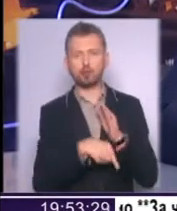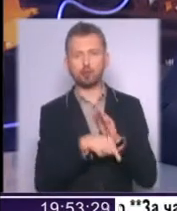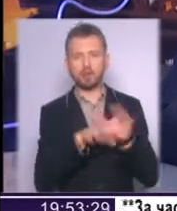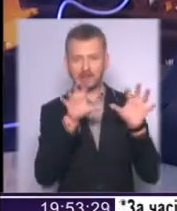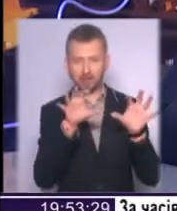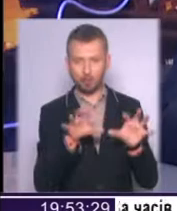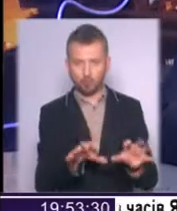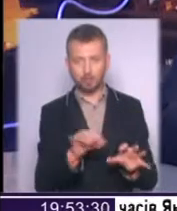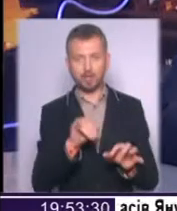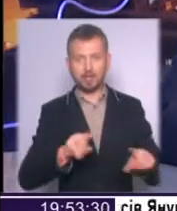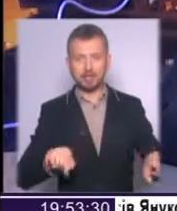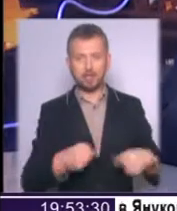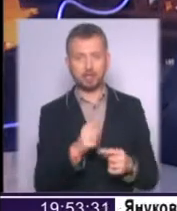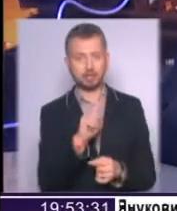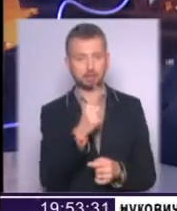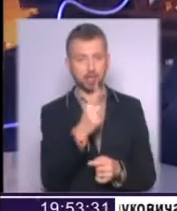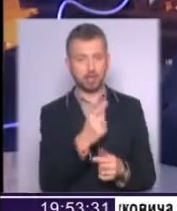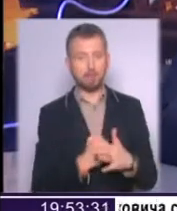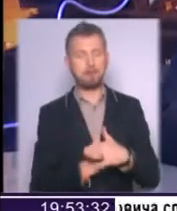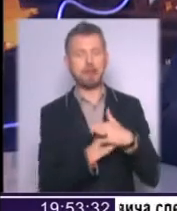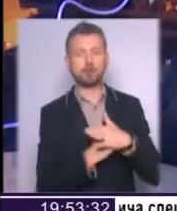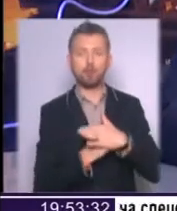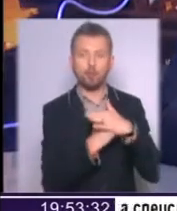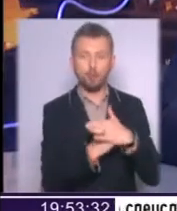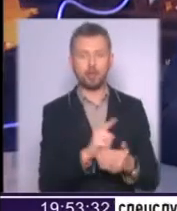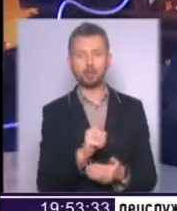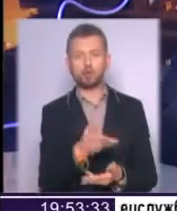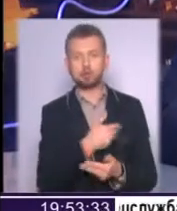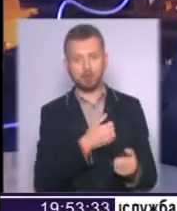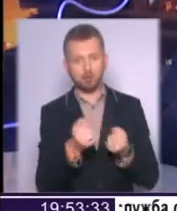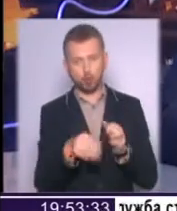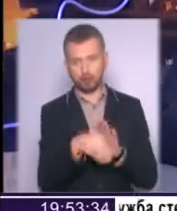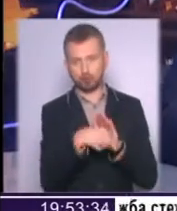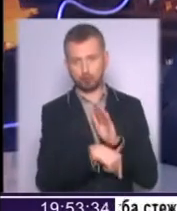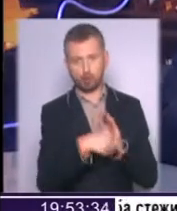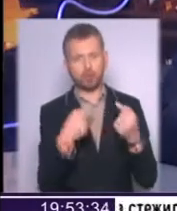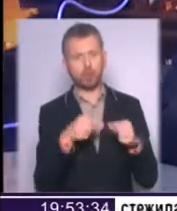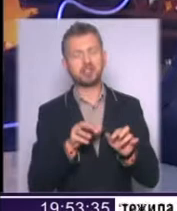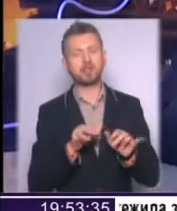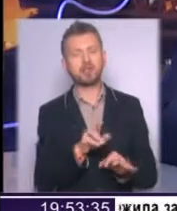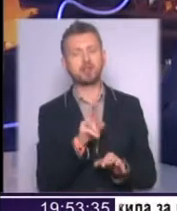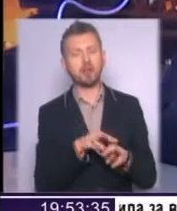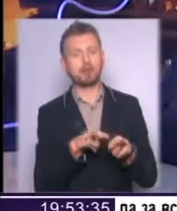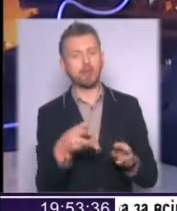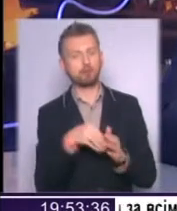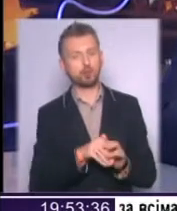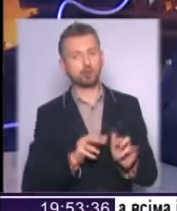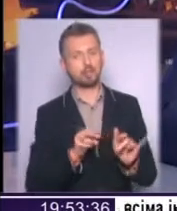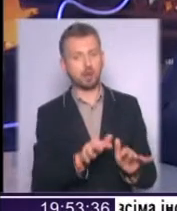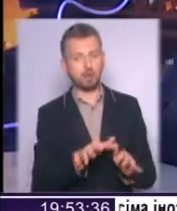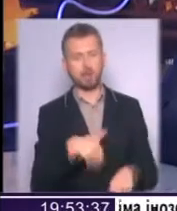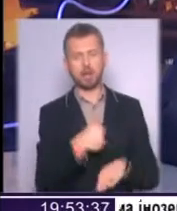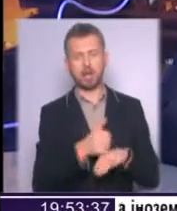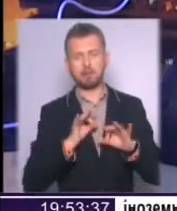законодавчих актів і створити, перше, передумови для того, аби ми боролися з корупцією. Mm-hmm. Інша справа, як Міністерство внутрішніх справ,